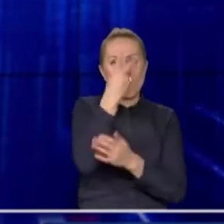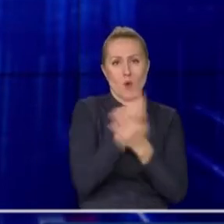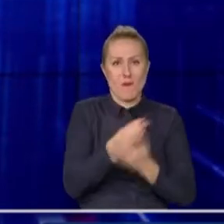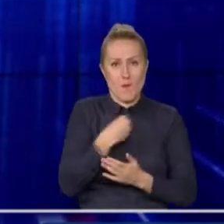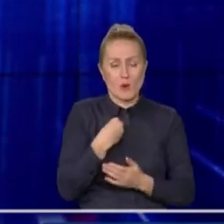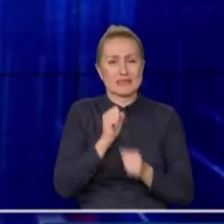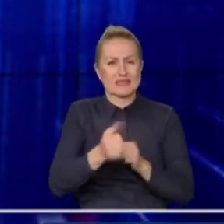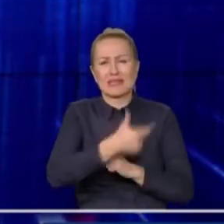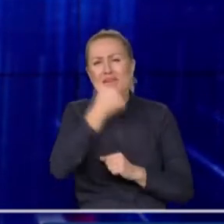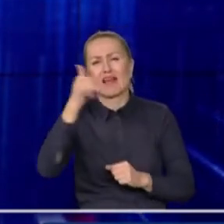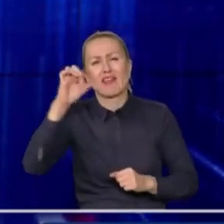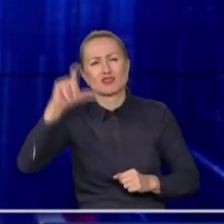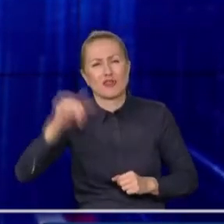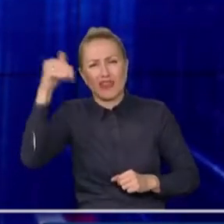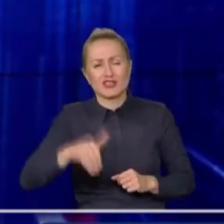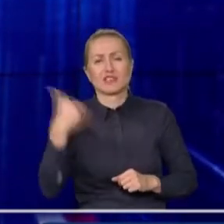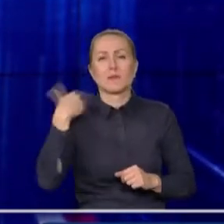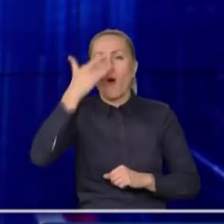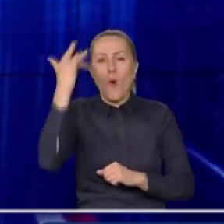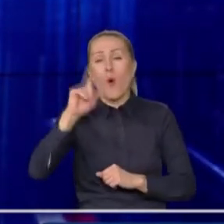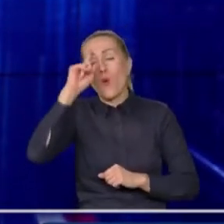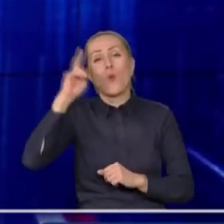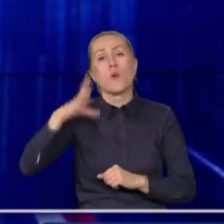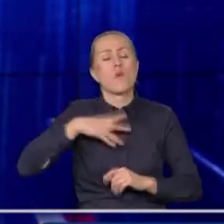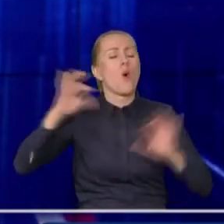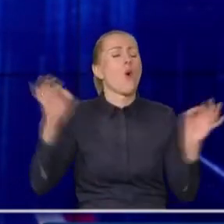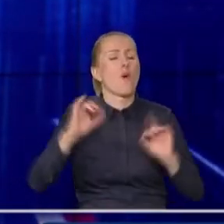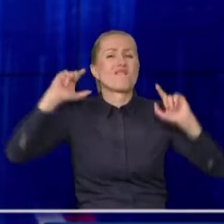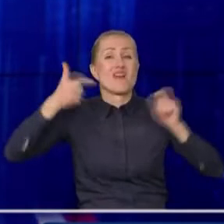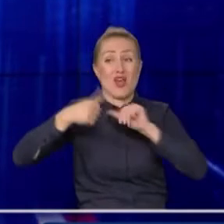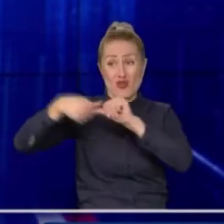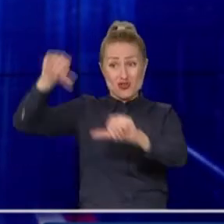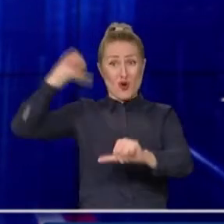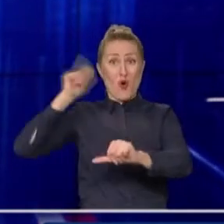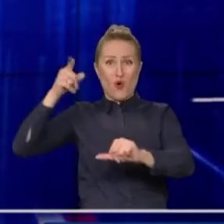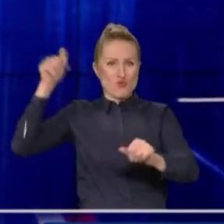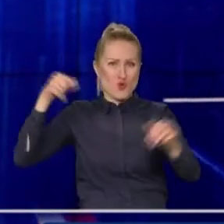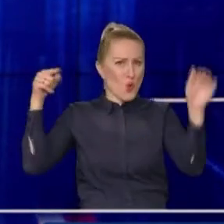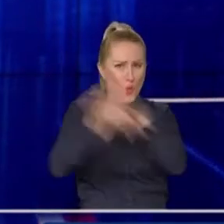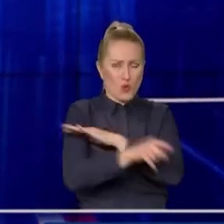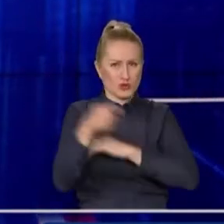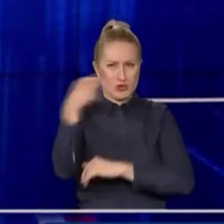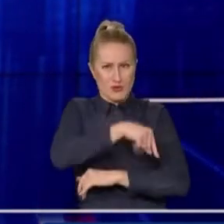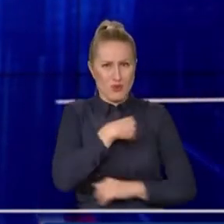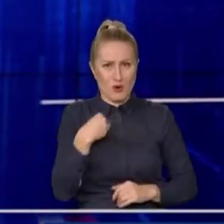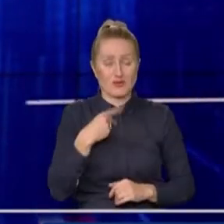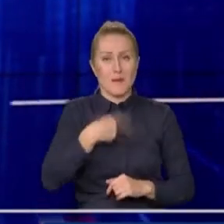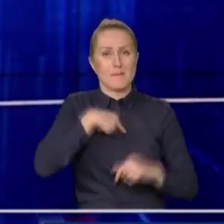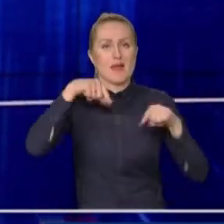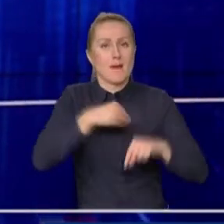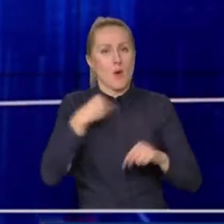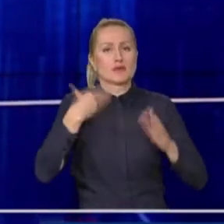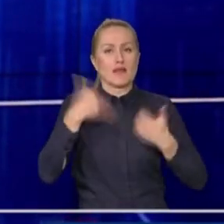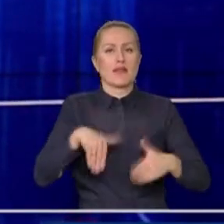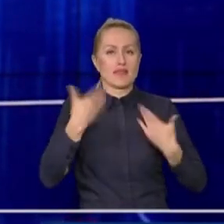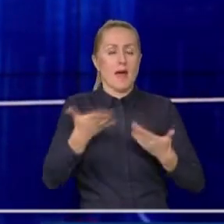Mamy kilkanaście tysięcy Białorusinów, którzy po tych dramatycznych wydarzeniach sprzed roku musieli uciekać ze swojego kraju. Tu okazujemy naszą